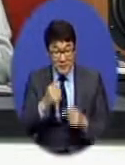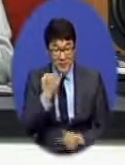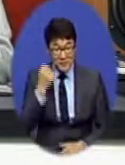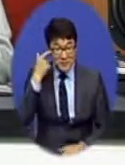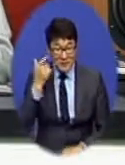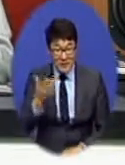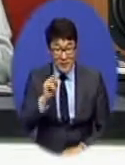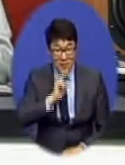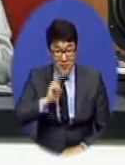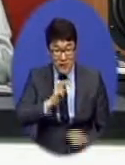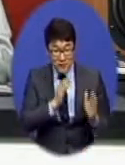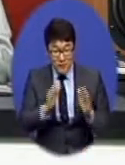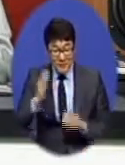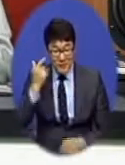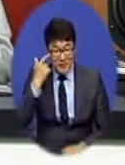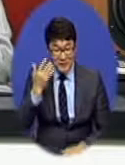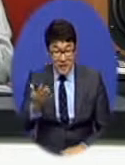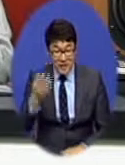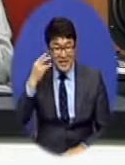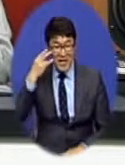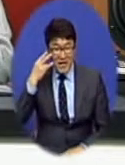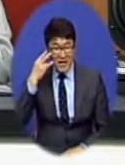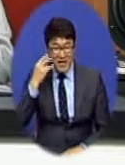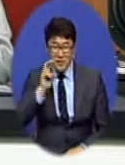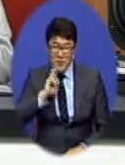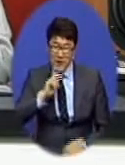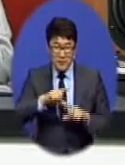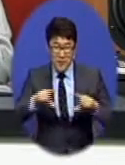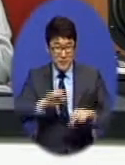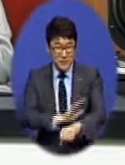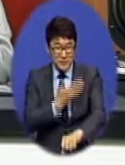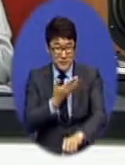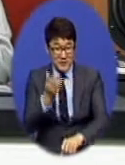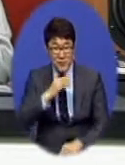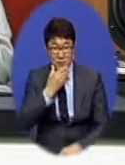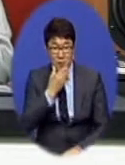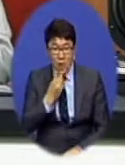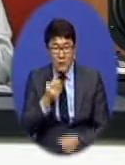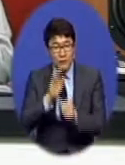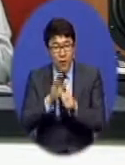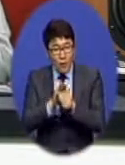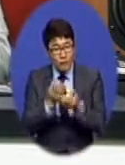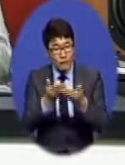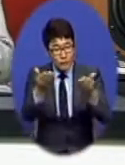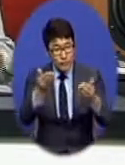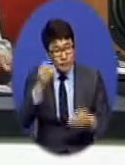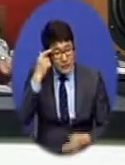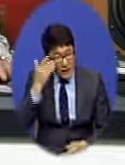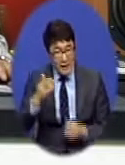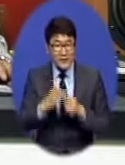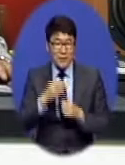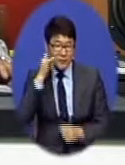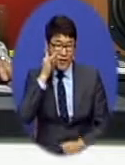좀 풀리셨어요? 노래하실 준비 되셨어요? 예, 노래 잘 못하지만. 그 복지에 좀 도움이 될까 하고 그렇습니다. 전화